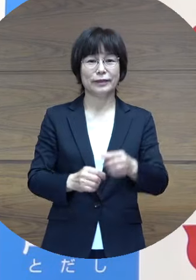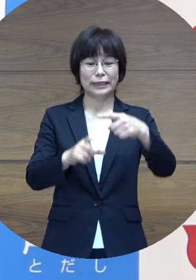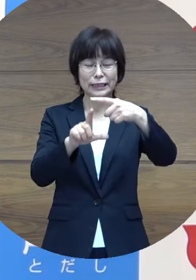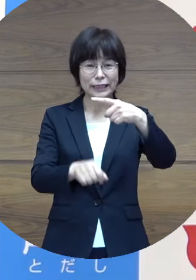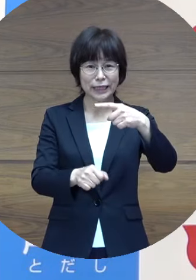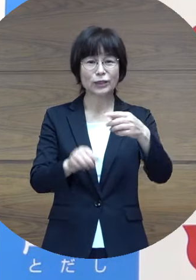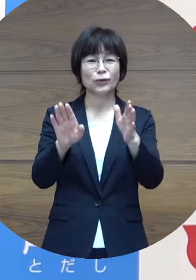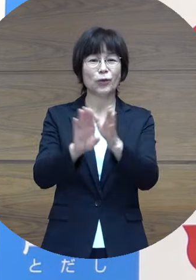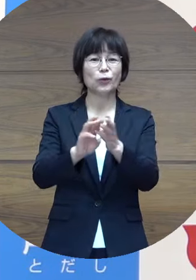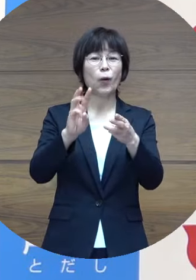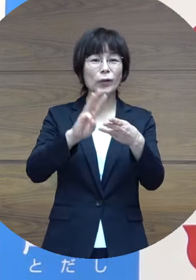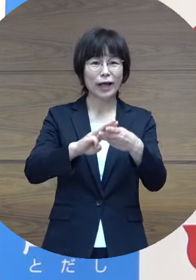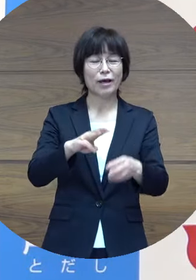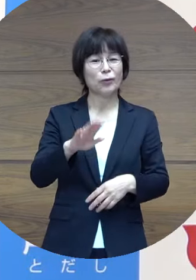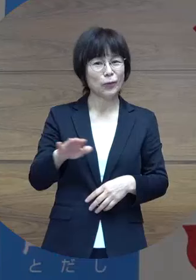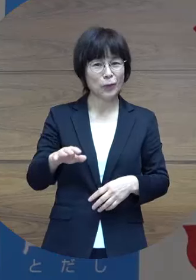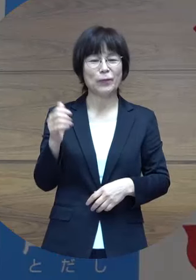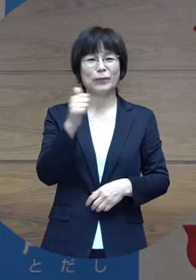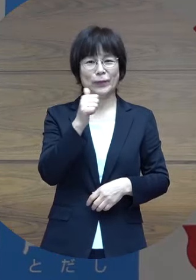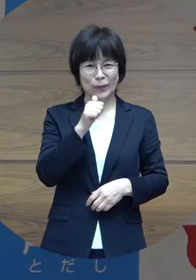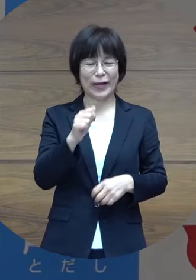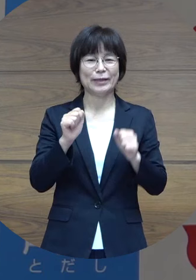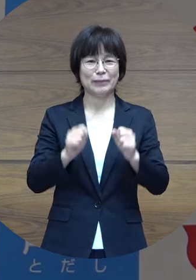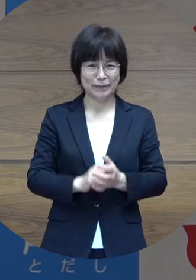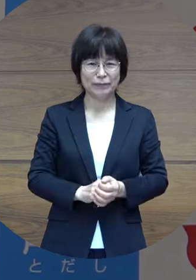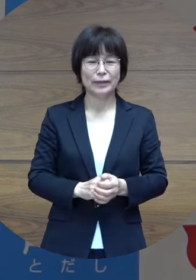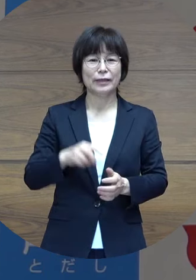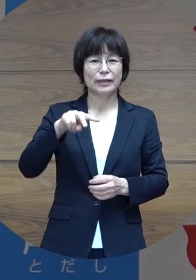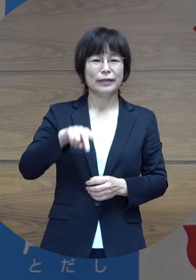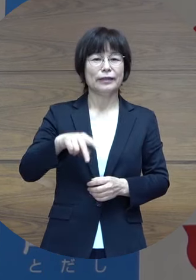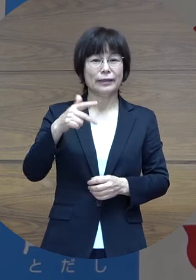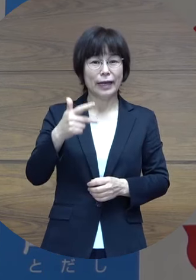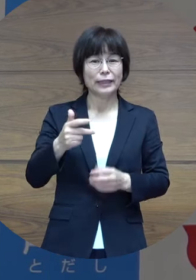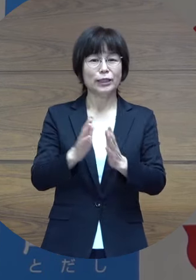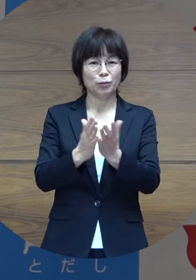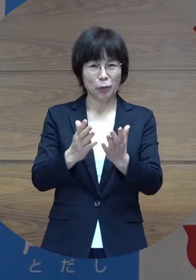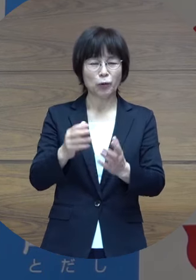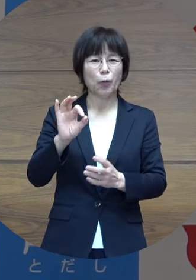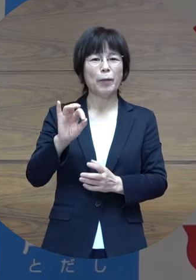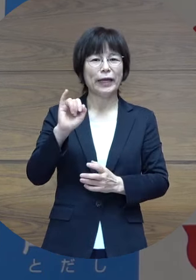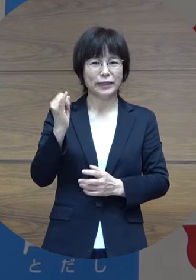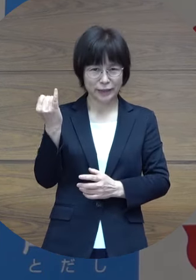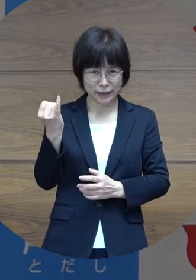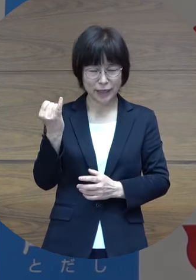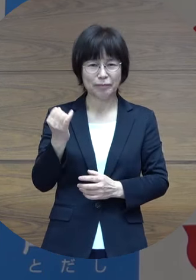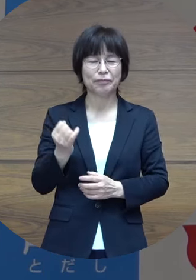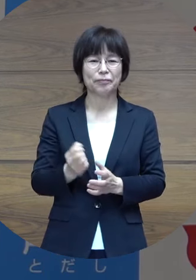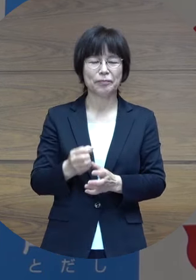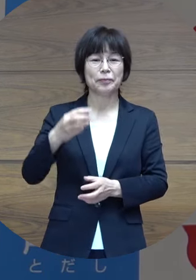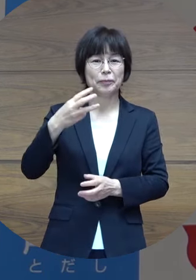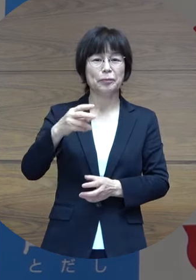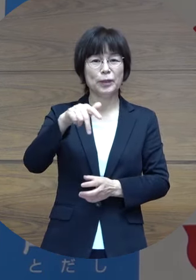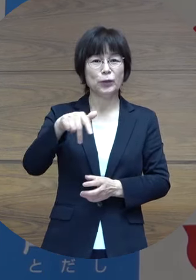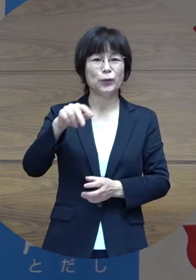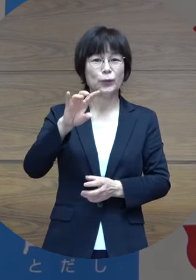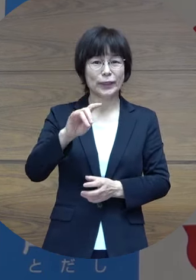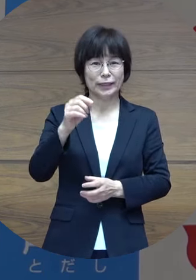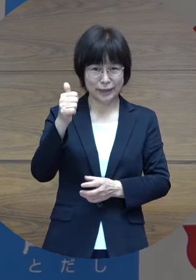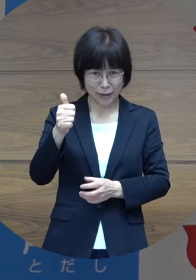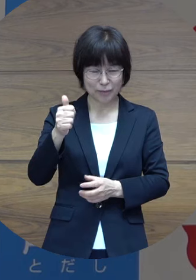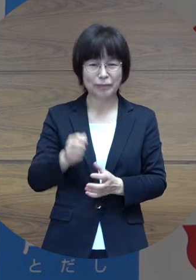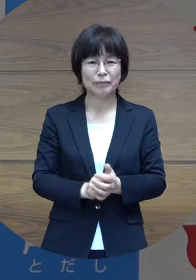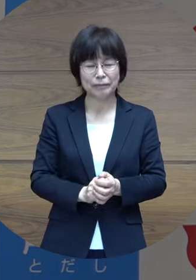キッズをご紹介いたします。梨本芽衣ちゃん、梨本瑞希ち